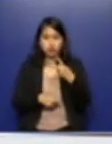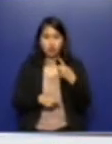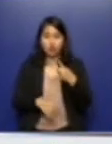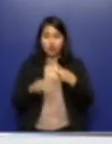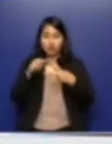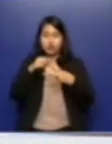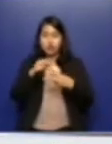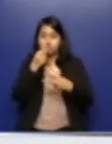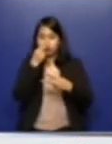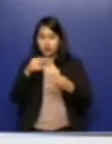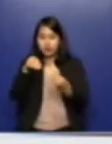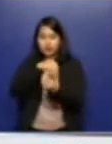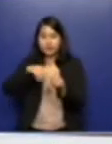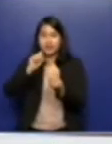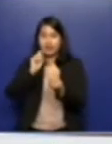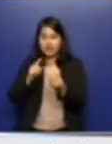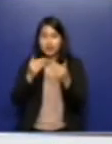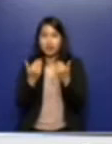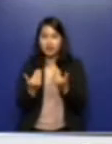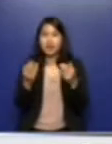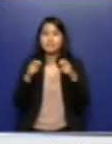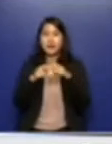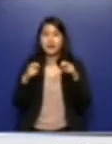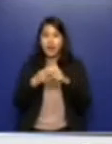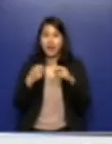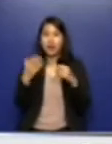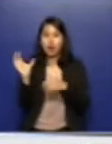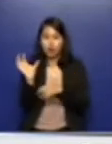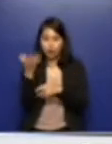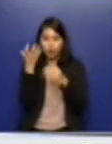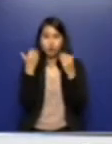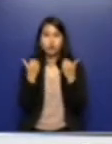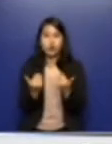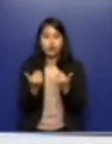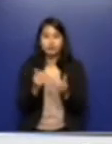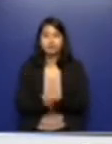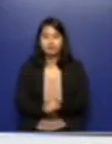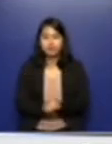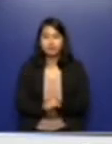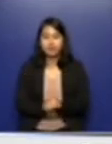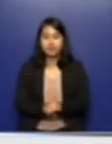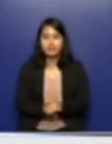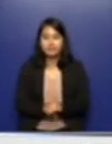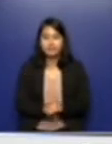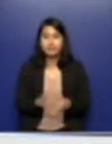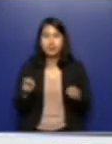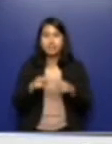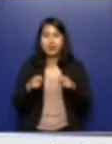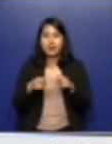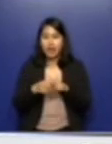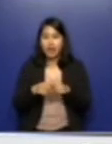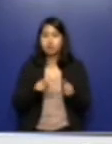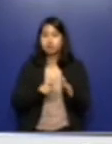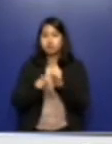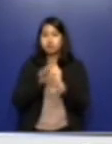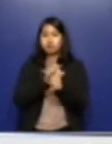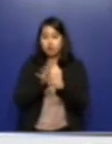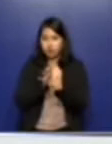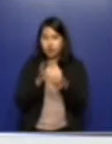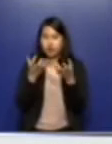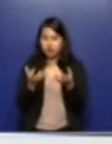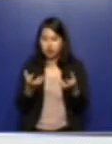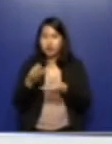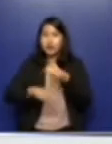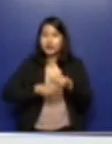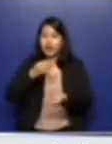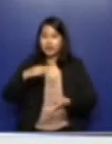จากเศรษฐกิจแล้วก็ดูจากภาวะของโลกปัจจุบันเนี่ยนะฮะเมื่อเกิดภาวะมีโรคติดต่อแล้วก็การค้าการขายระหว่าง